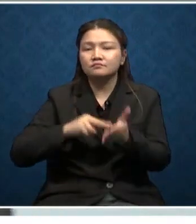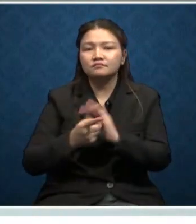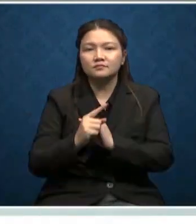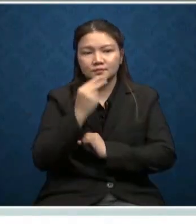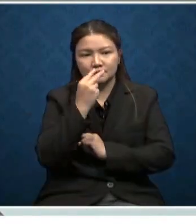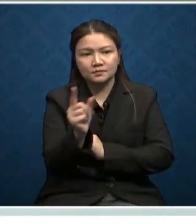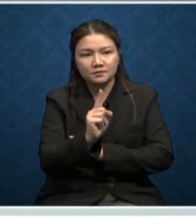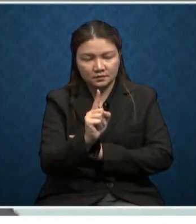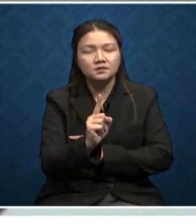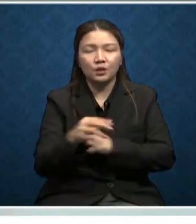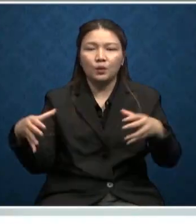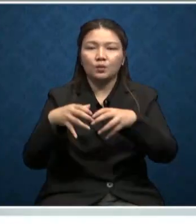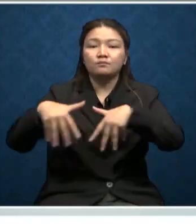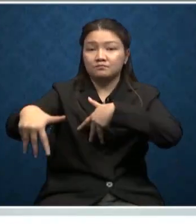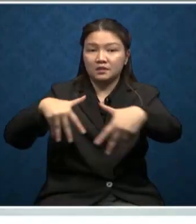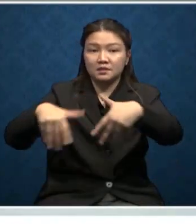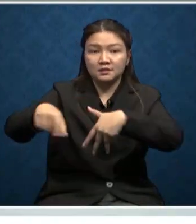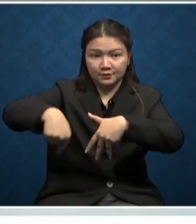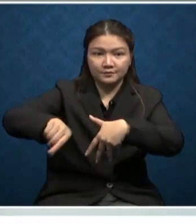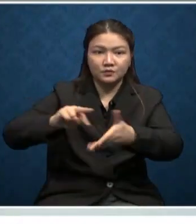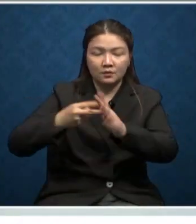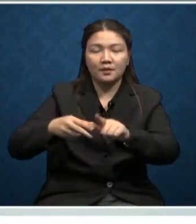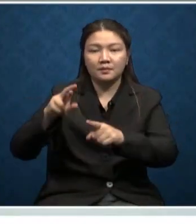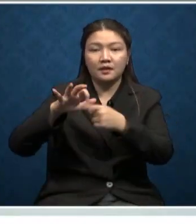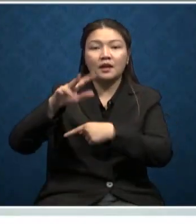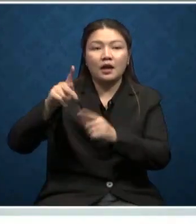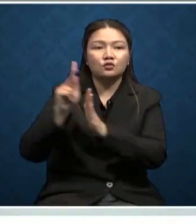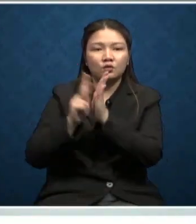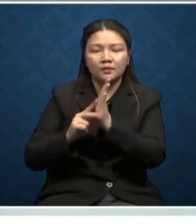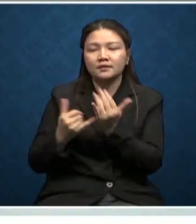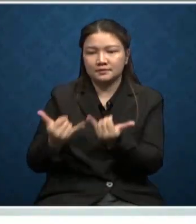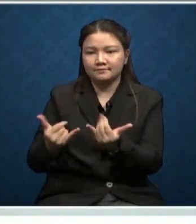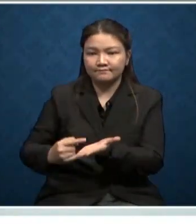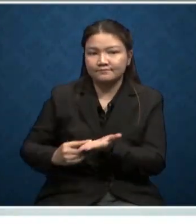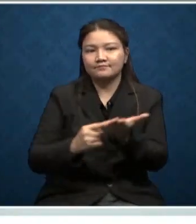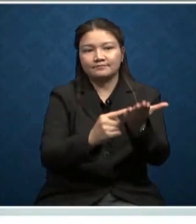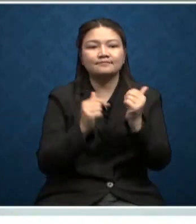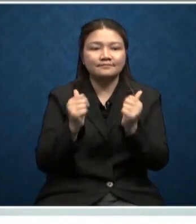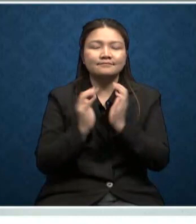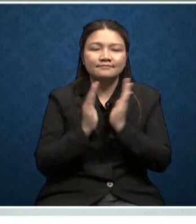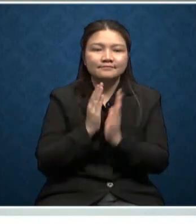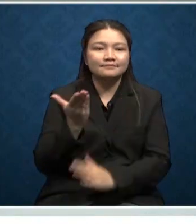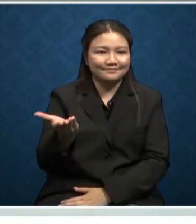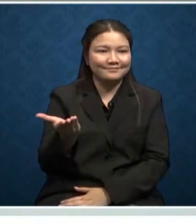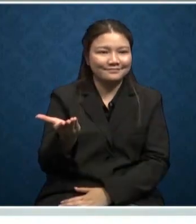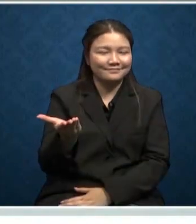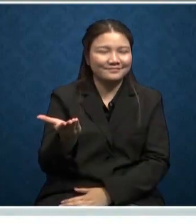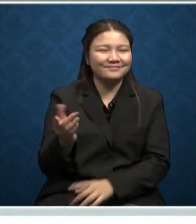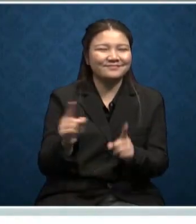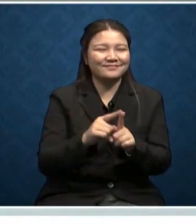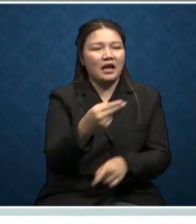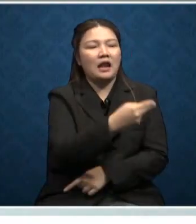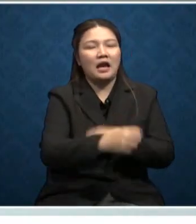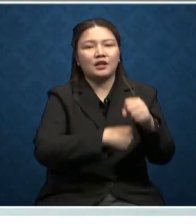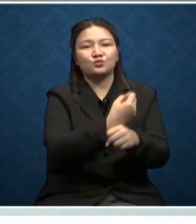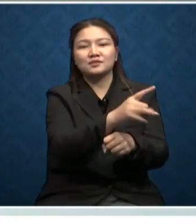คองค์กรประชาชนที่ได้นำเสนอร่างกฎหมายฉบับนี้ขออนุญาตให้น้องนางเรียกว่าน้องหลานดีกว่าหลานอายุ18